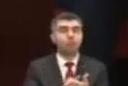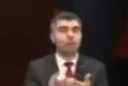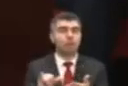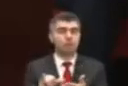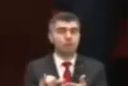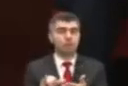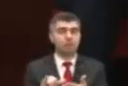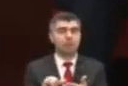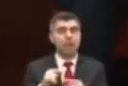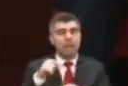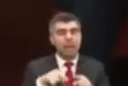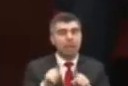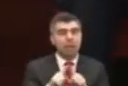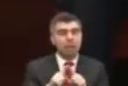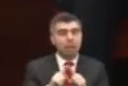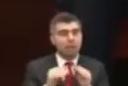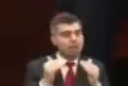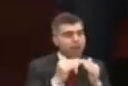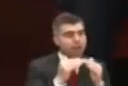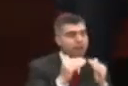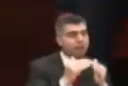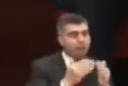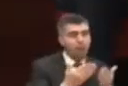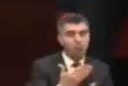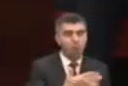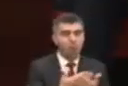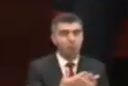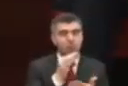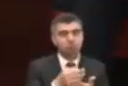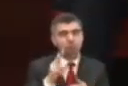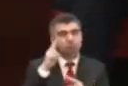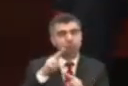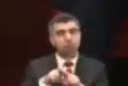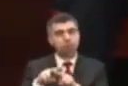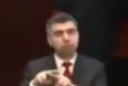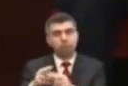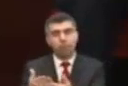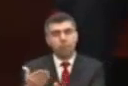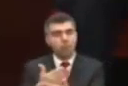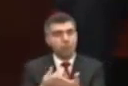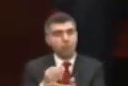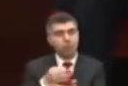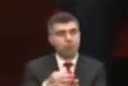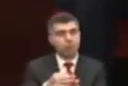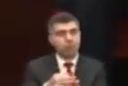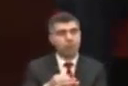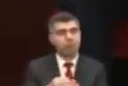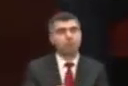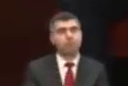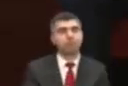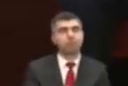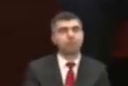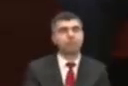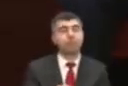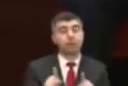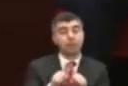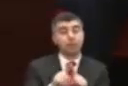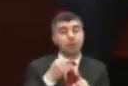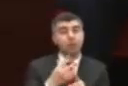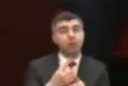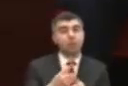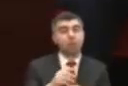تدخل المنافسه. اذا خاصنا نسهروا على المنافسه وكونوا غير منطقيين مع روسكم. تدخلوا المنافسه،